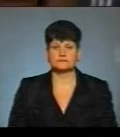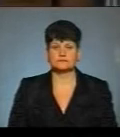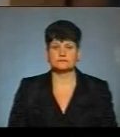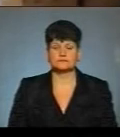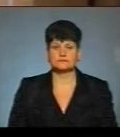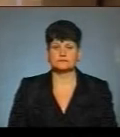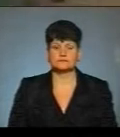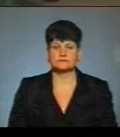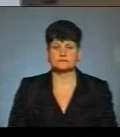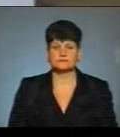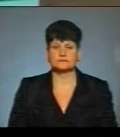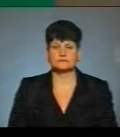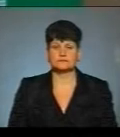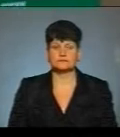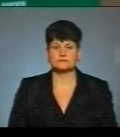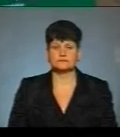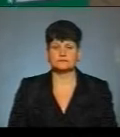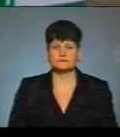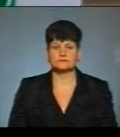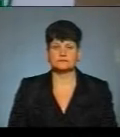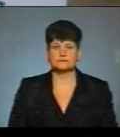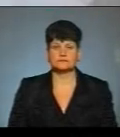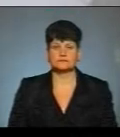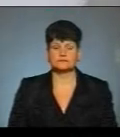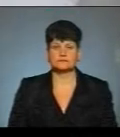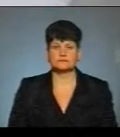Це маскава, тетя Андрій? Ні. Оце